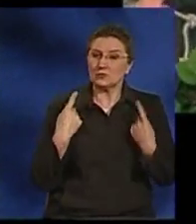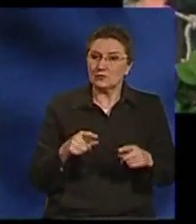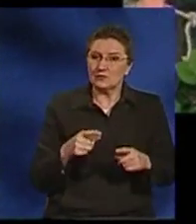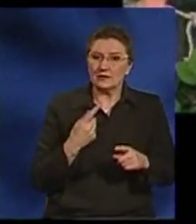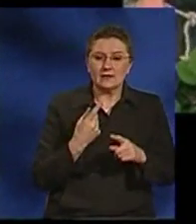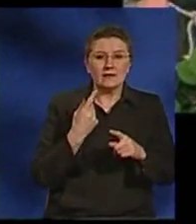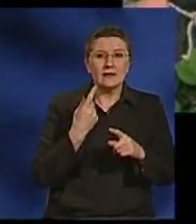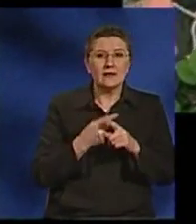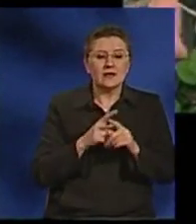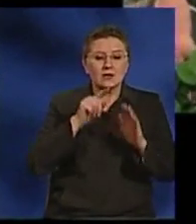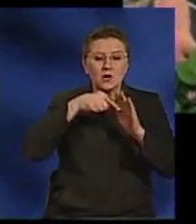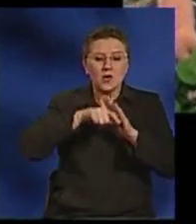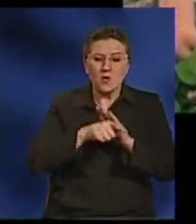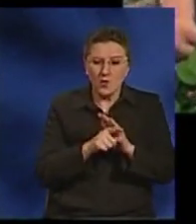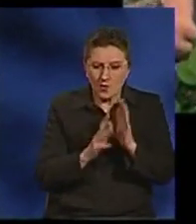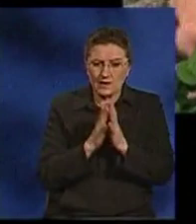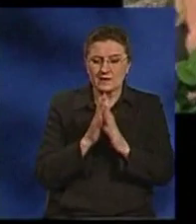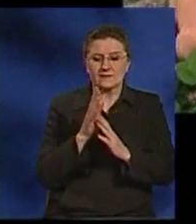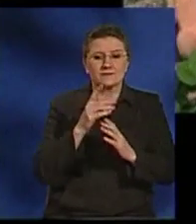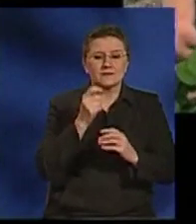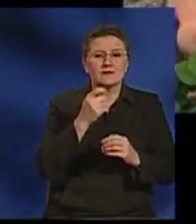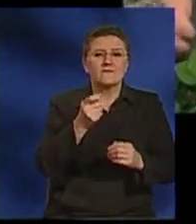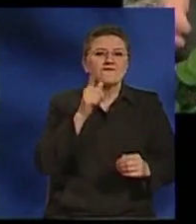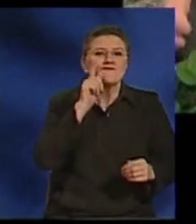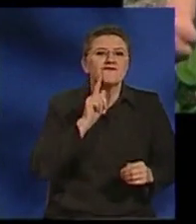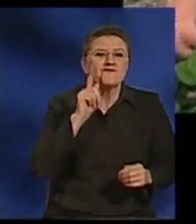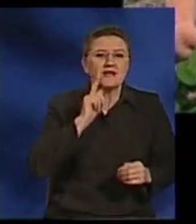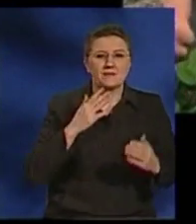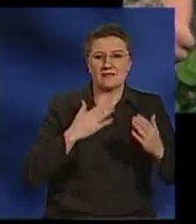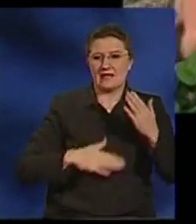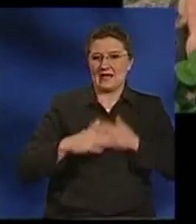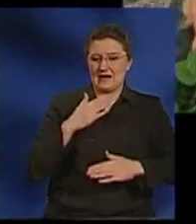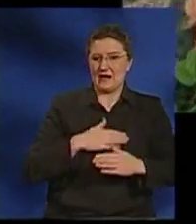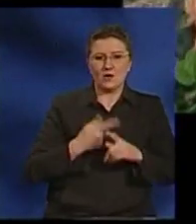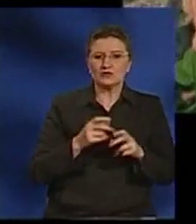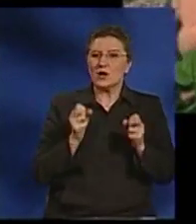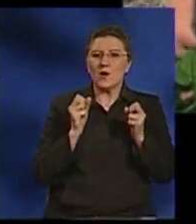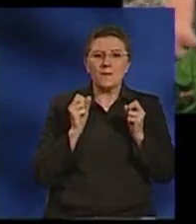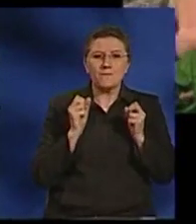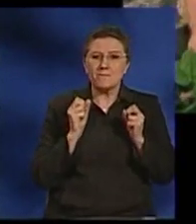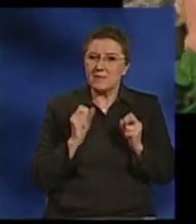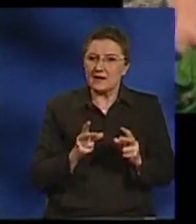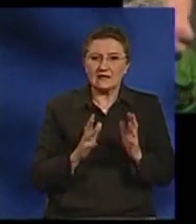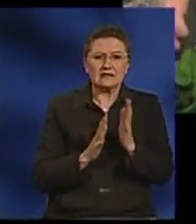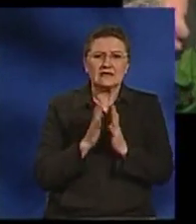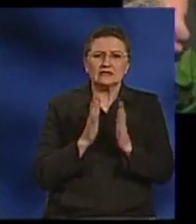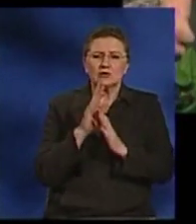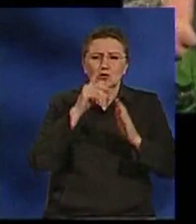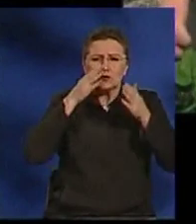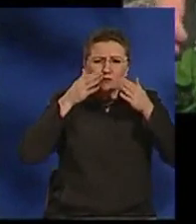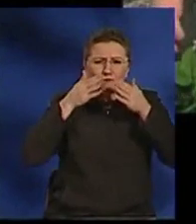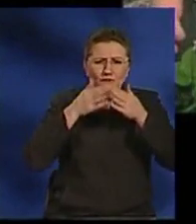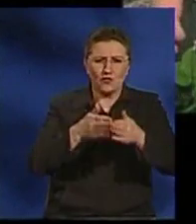Этот корень может принести людям радость, но ненадолго. Он очень опасен. Растет только в самой глухой